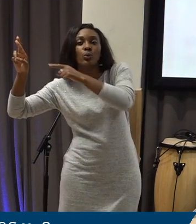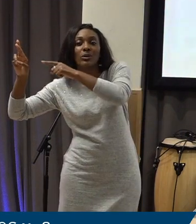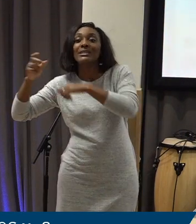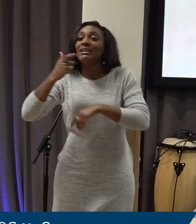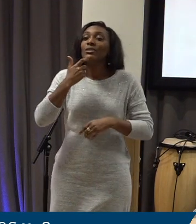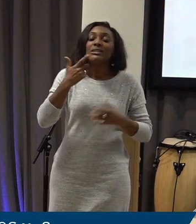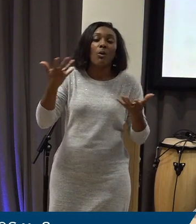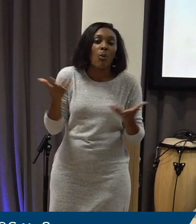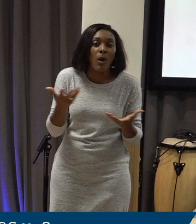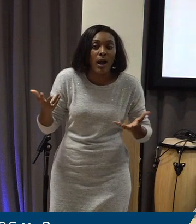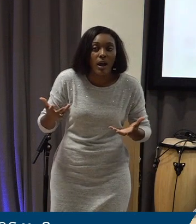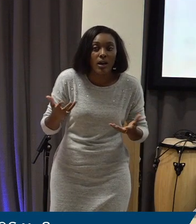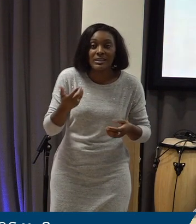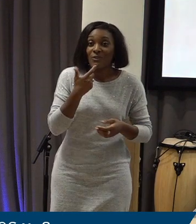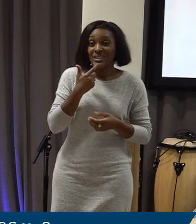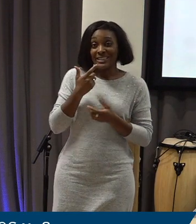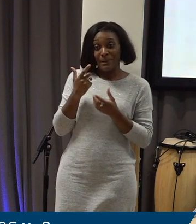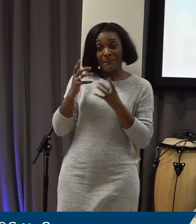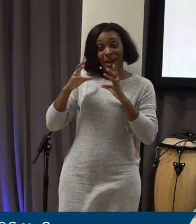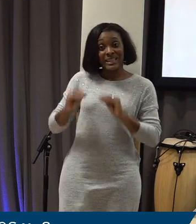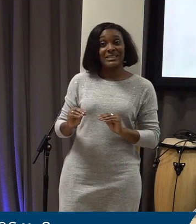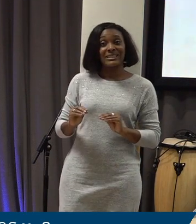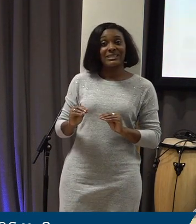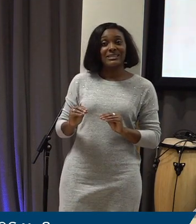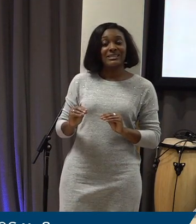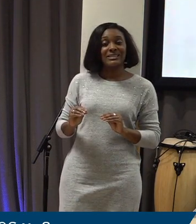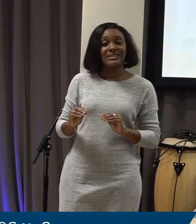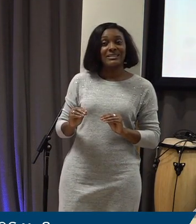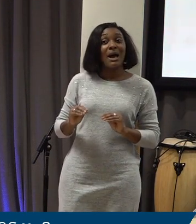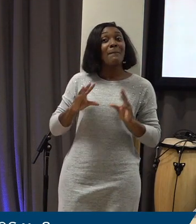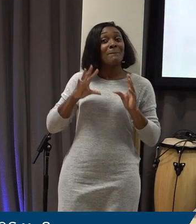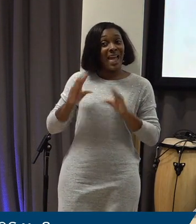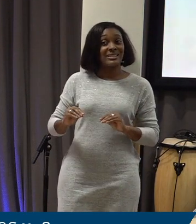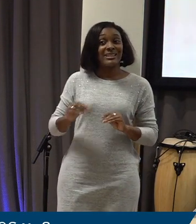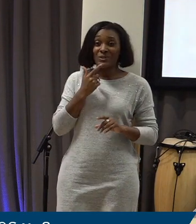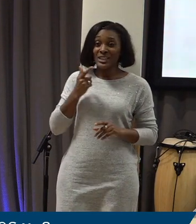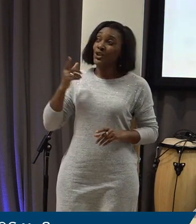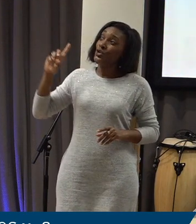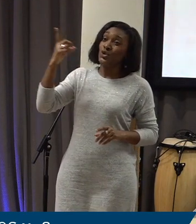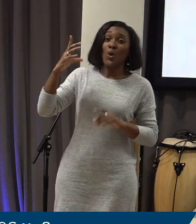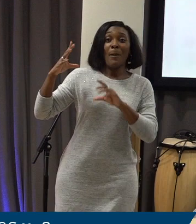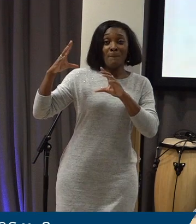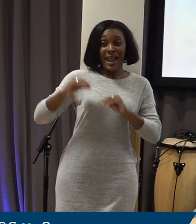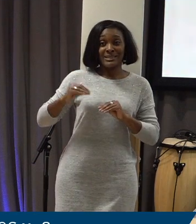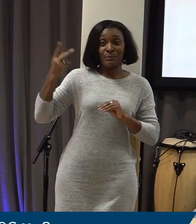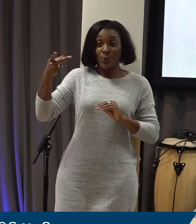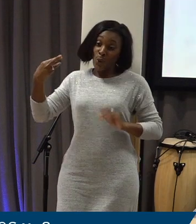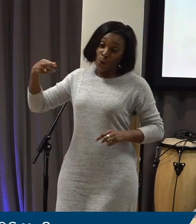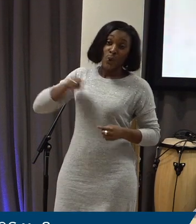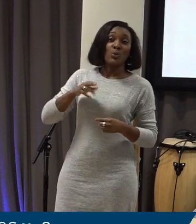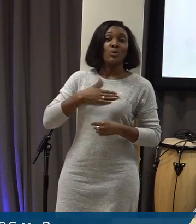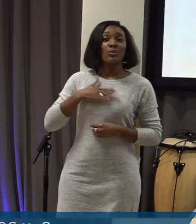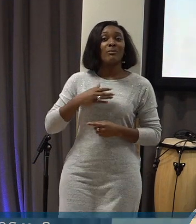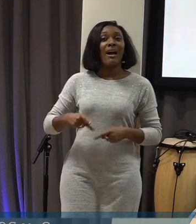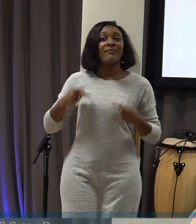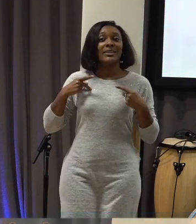mettre, il veut dire aussi placer. Alors nous devons rendre sa place à Dieu dans notre vie pour lui restituer